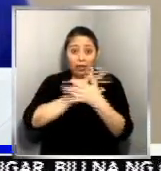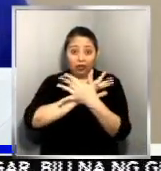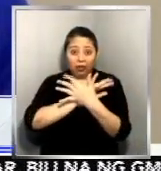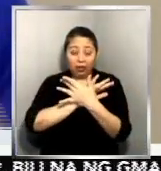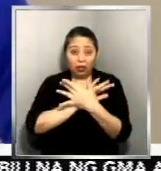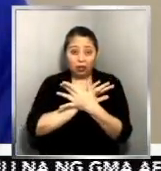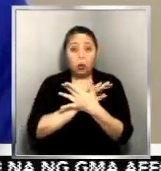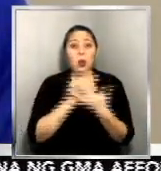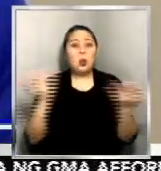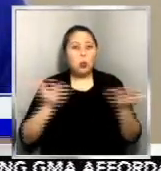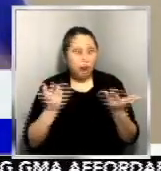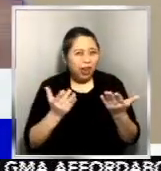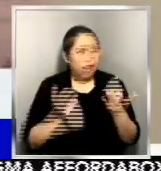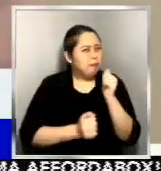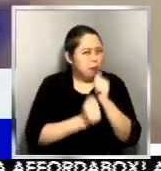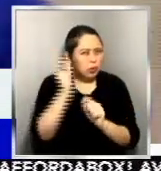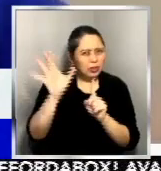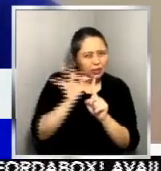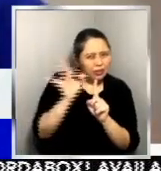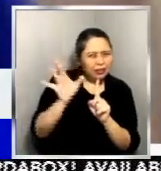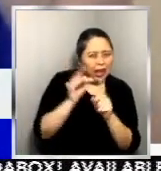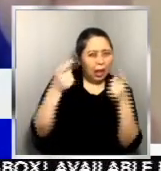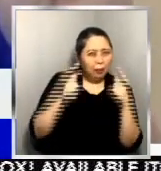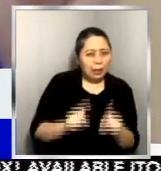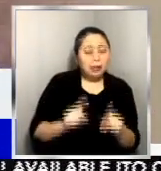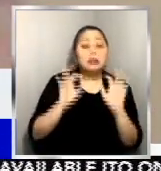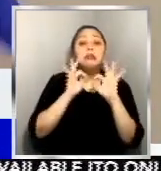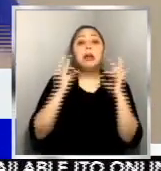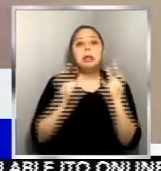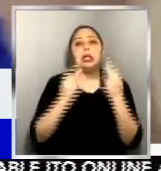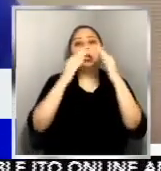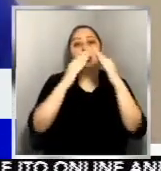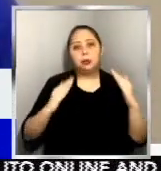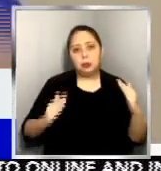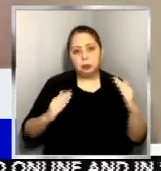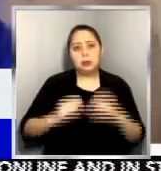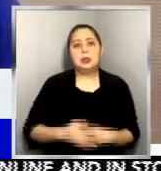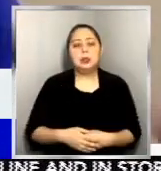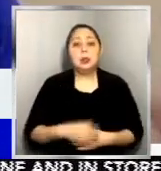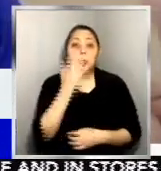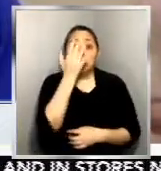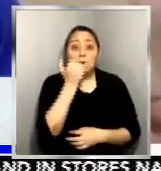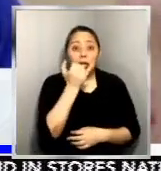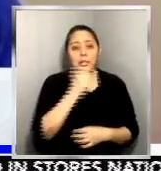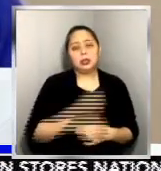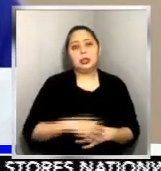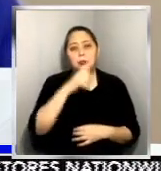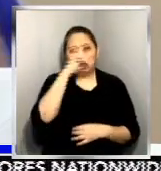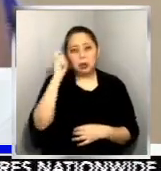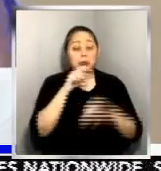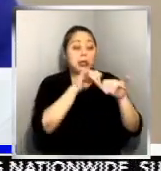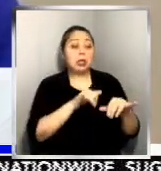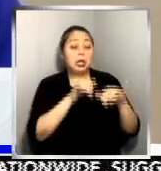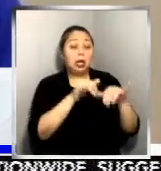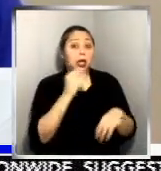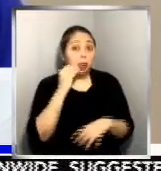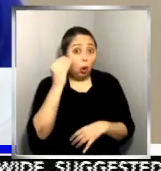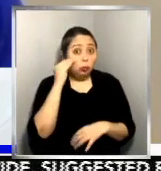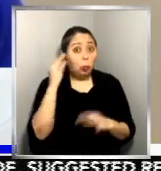so less you view chances of aerosolizing it. Kasi wala kang ubo, wala kang sneeze, no? And then